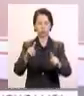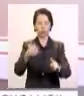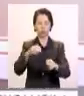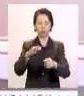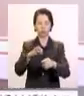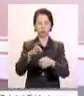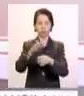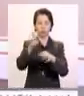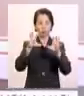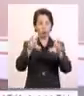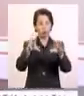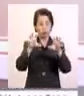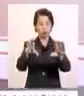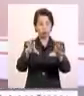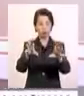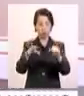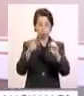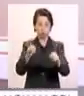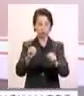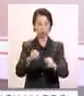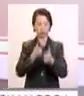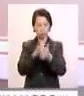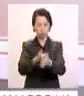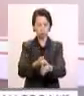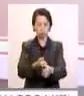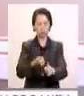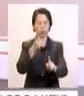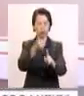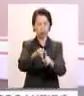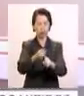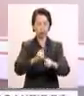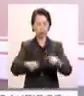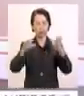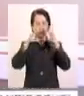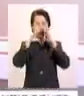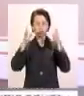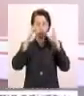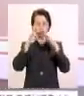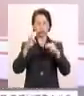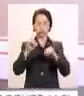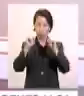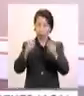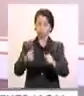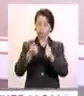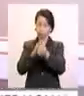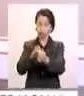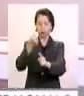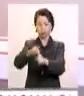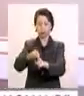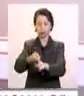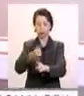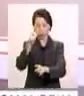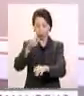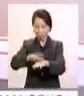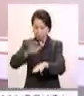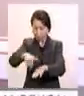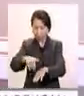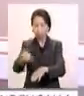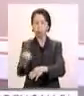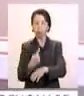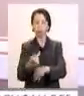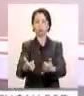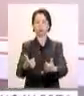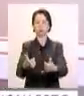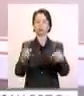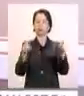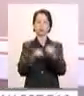sebenarnya anjing yang dapat menurut arahan, tetapi kucing juga sebenarnya dapat menurut arahan tuan dia. Seperti